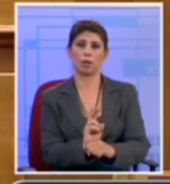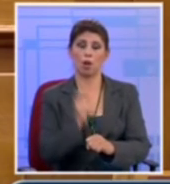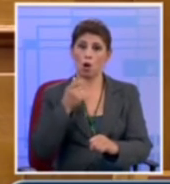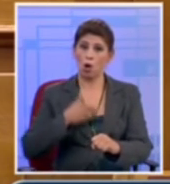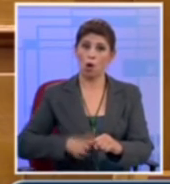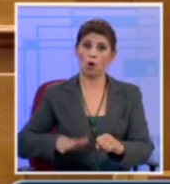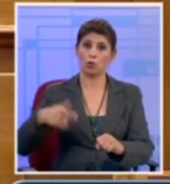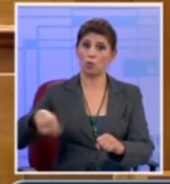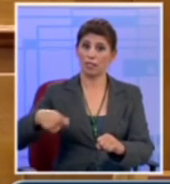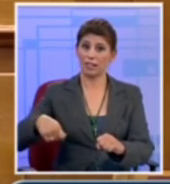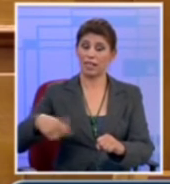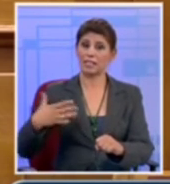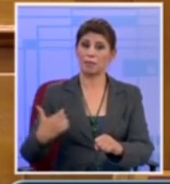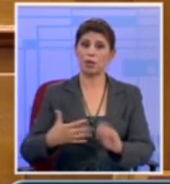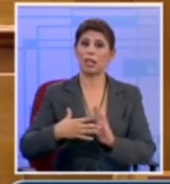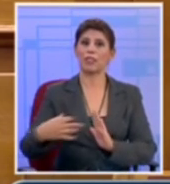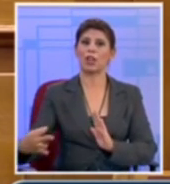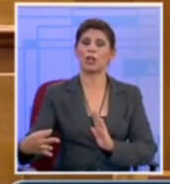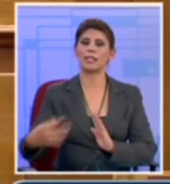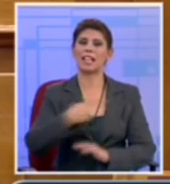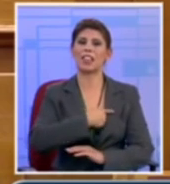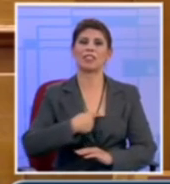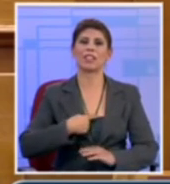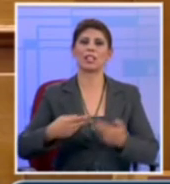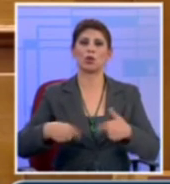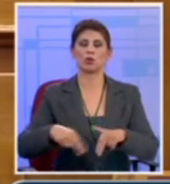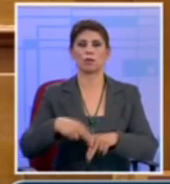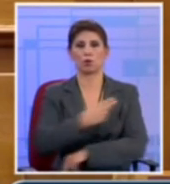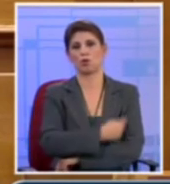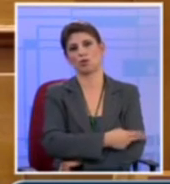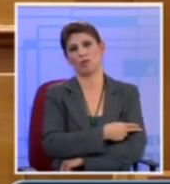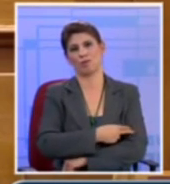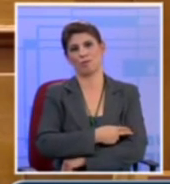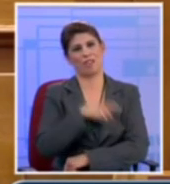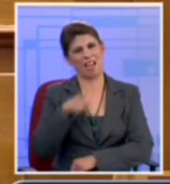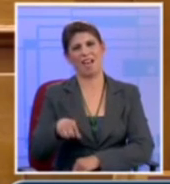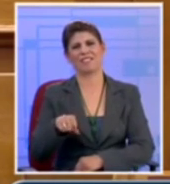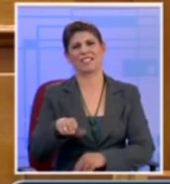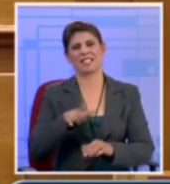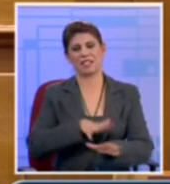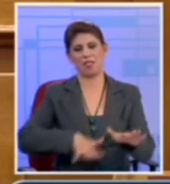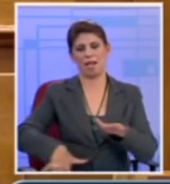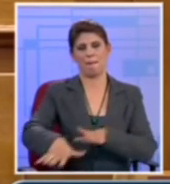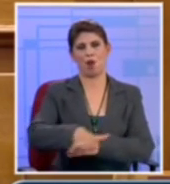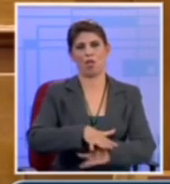που έχει την υπόθεση διορίστηκε σε διοικητικό συμβούλιο νοσοκομείου. Αυτή είναι η σχέση με τη διαπλοκή.